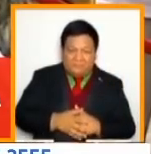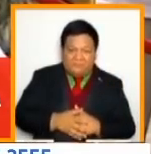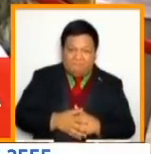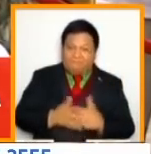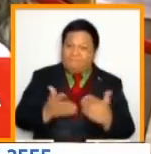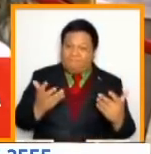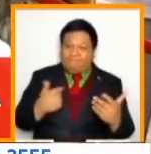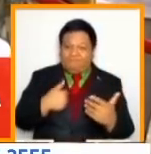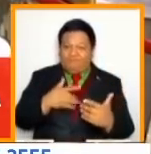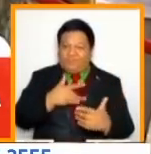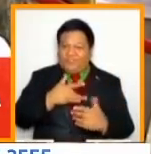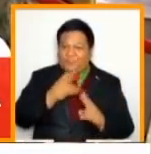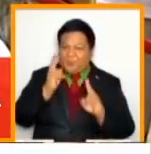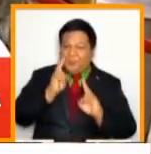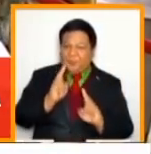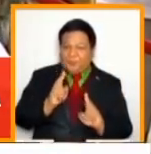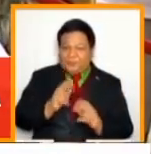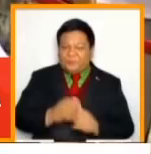honored.